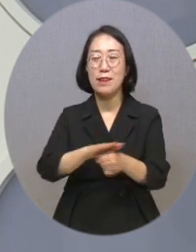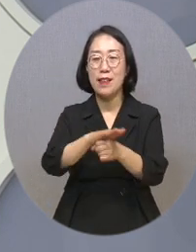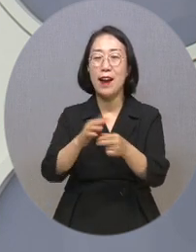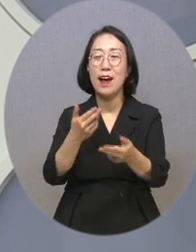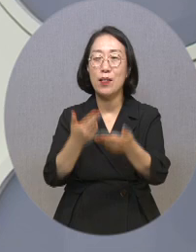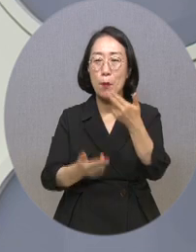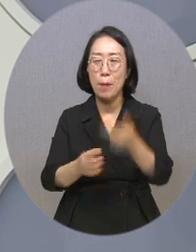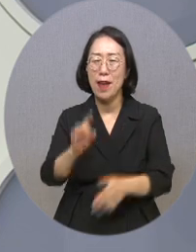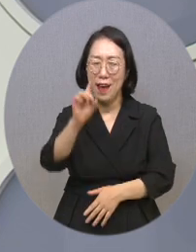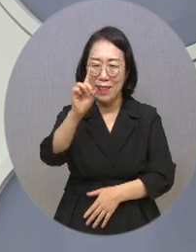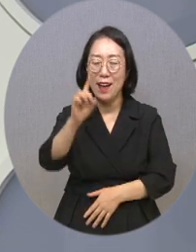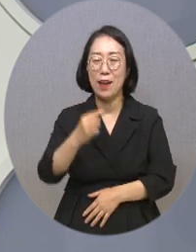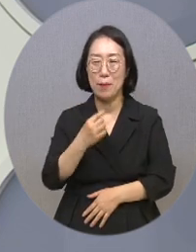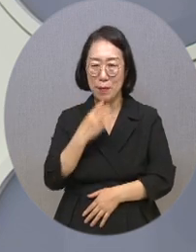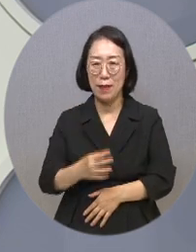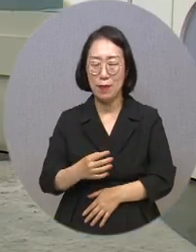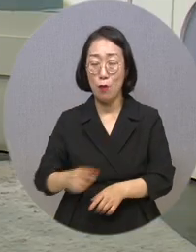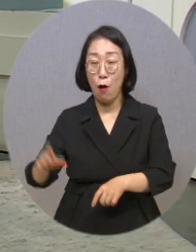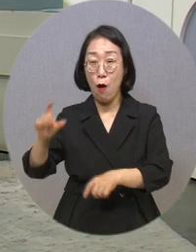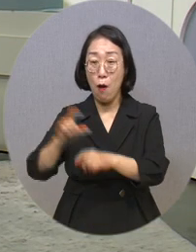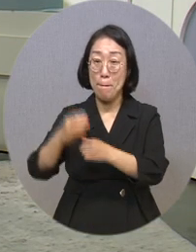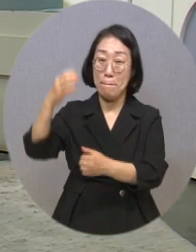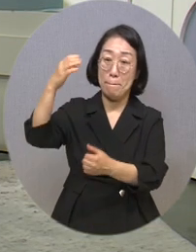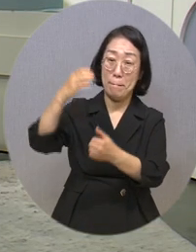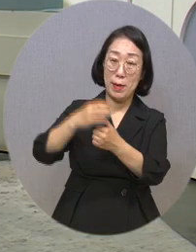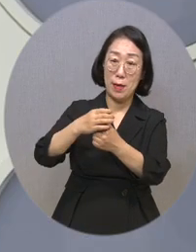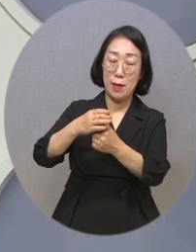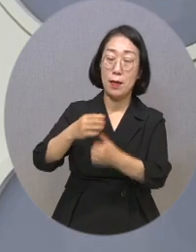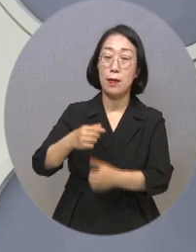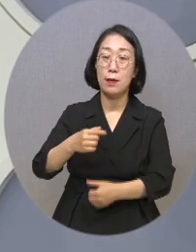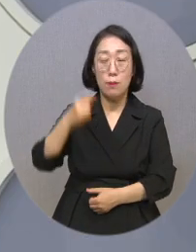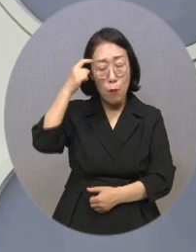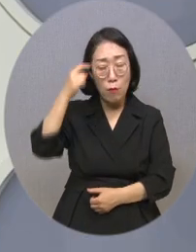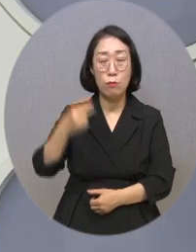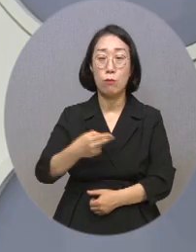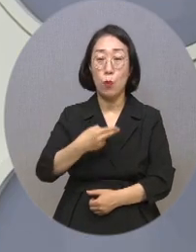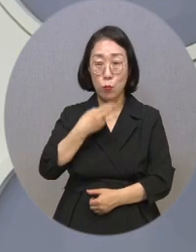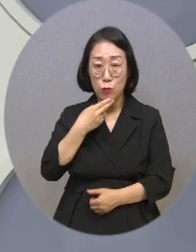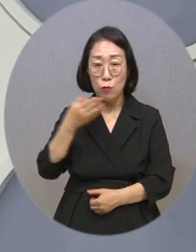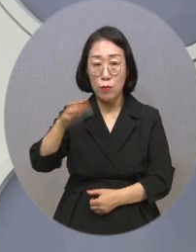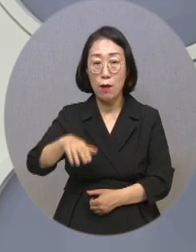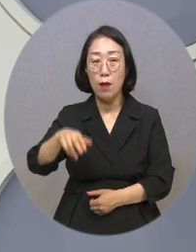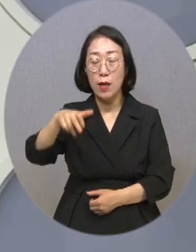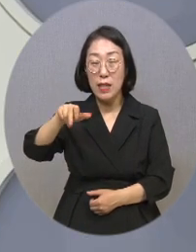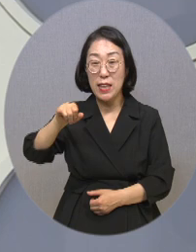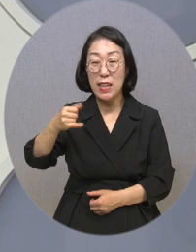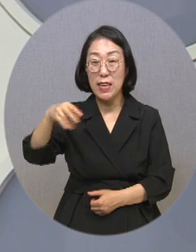외에는 그 더 맡으려고 하지는 않았었는데 예. 키스트에서